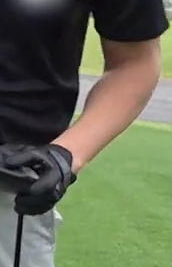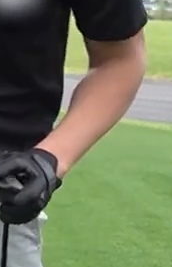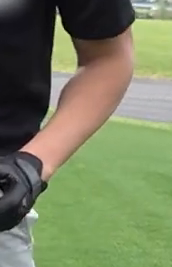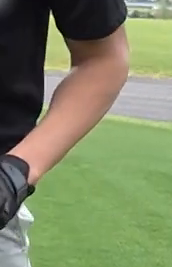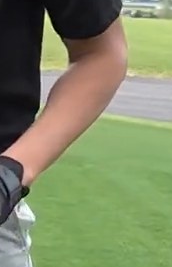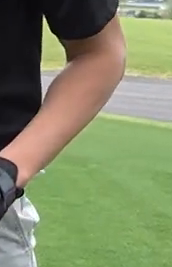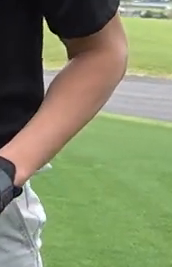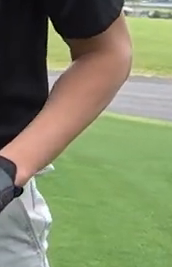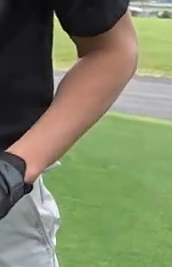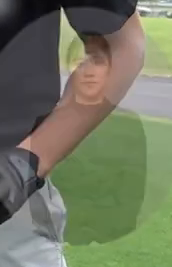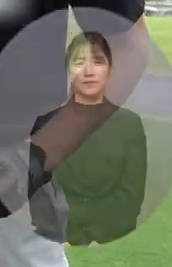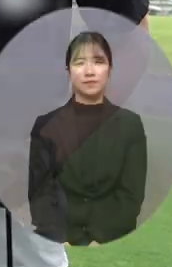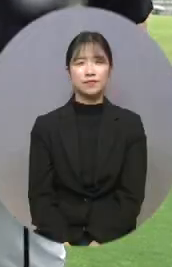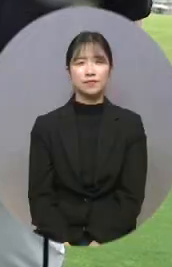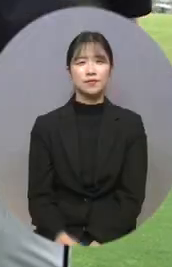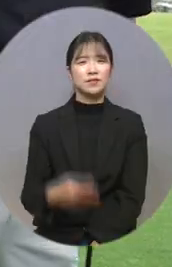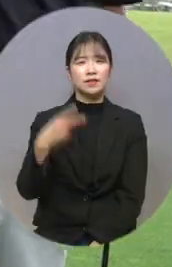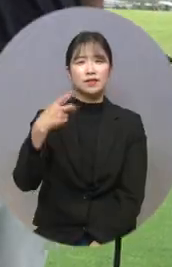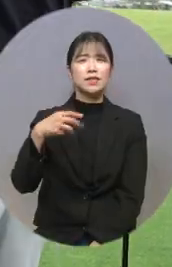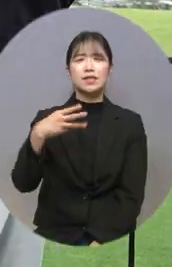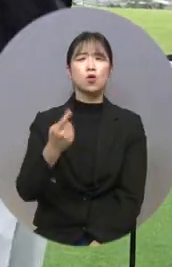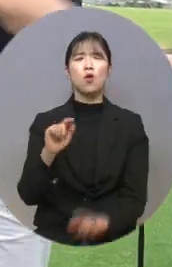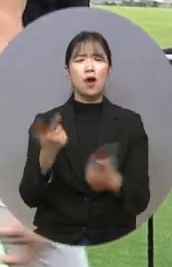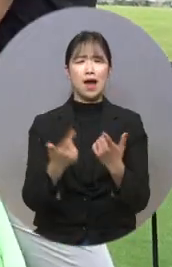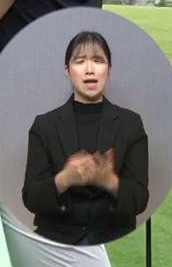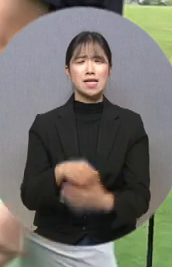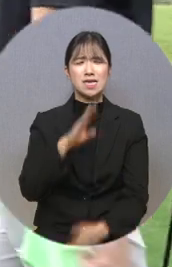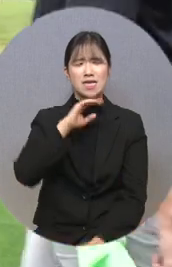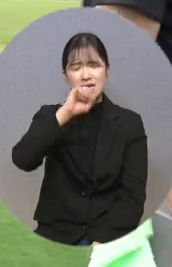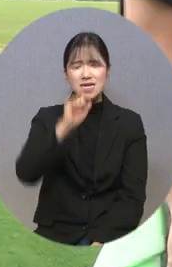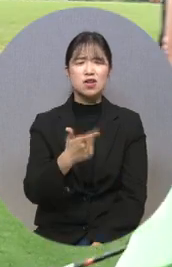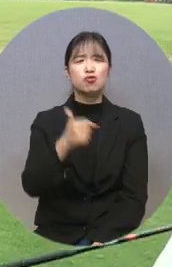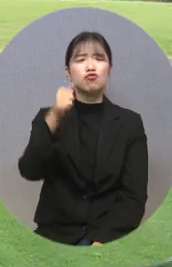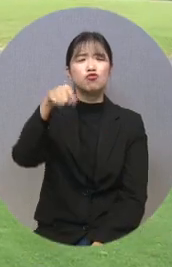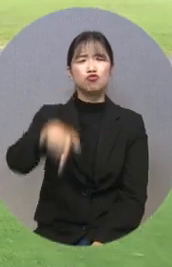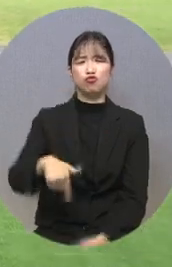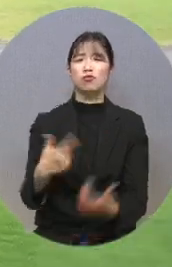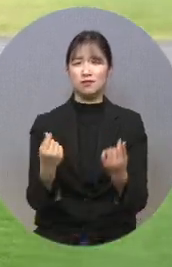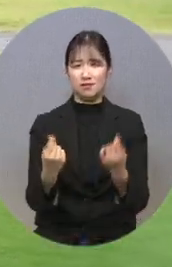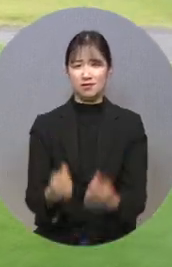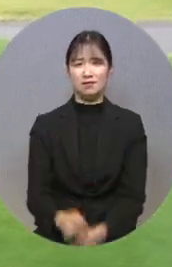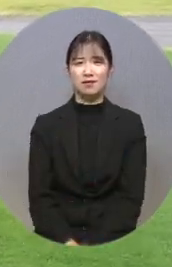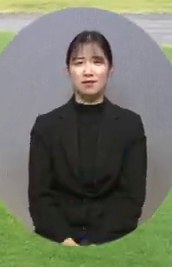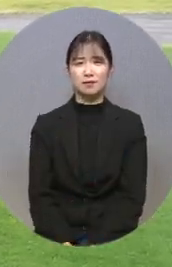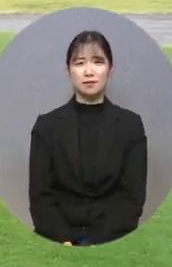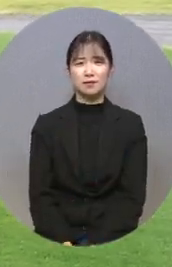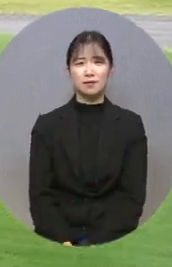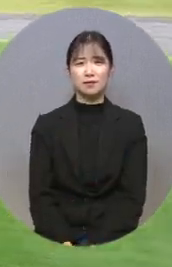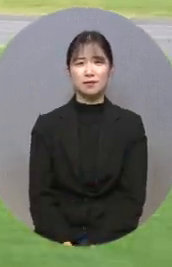꼴랑 기다려. 드로 아니다, 양. 악성 후기다, 양. 왼쪽은.